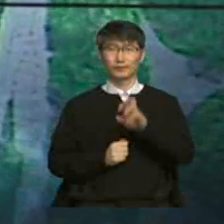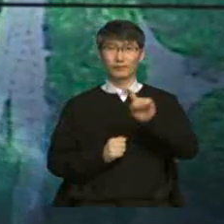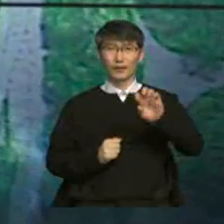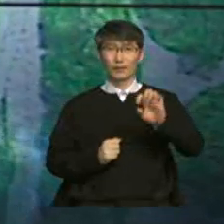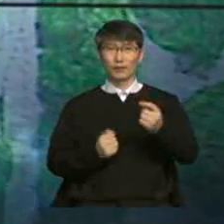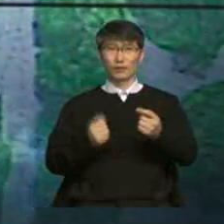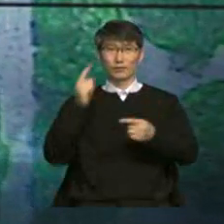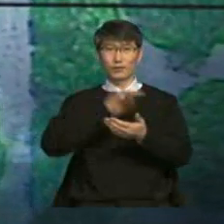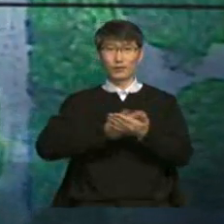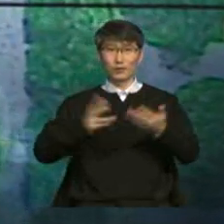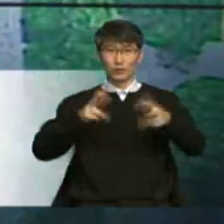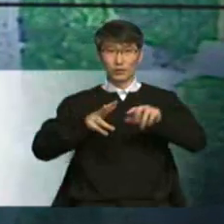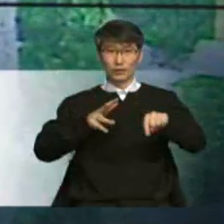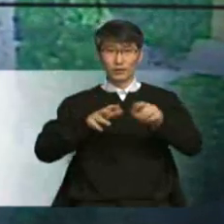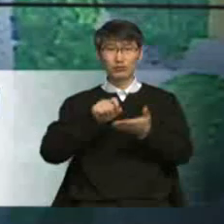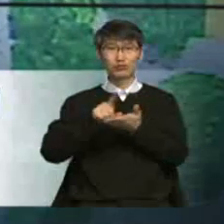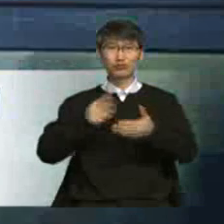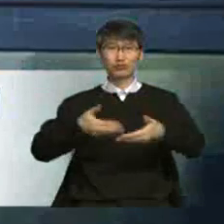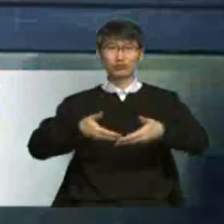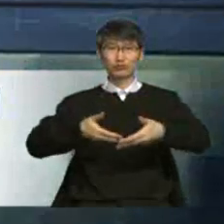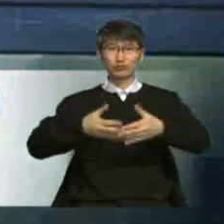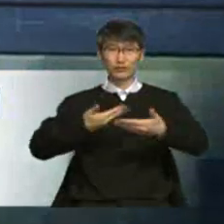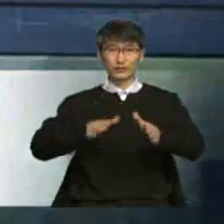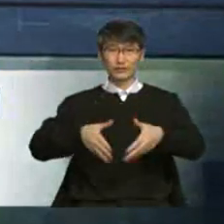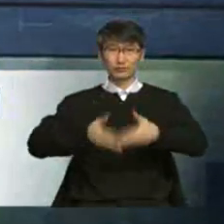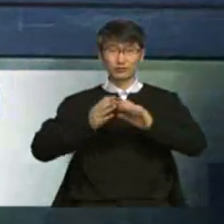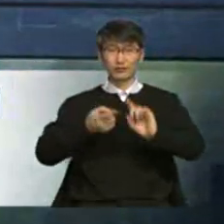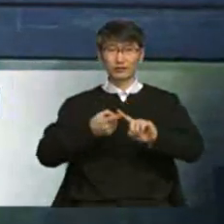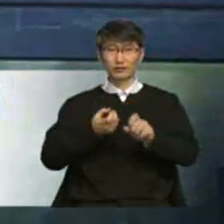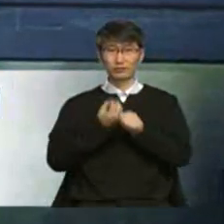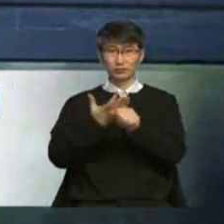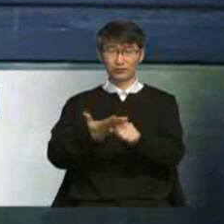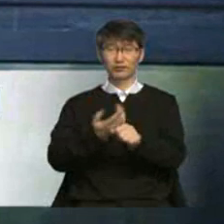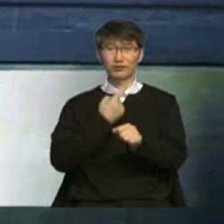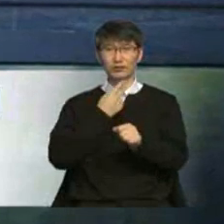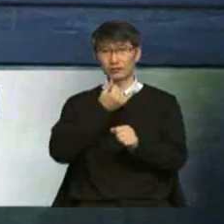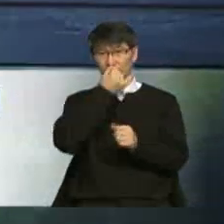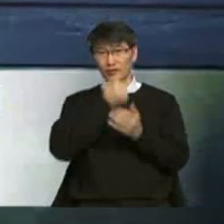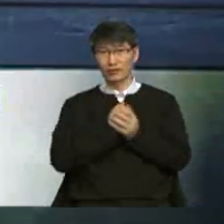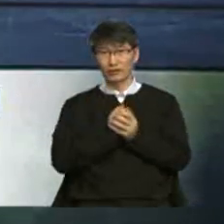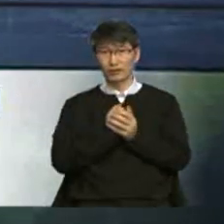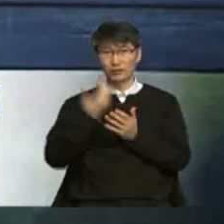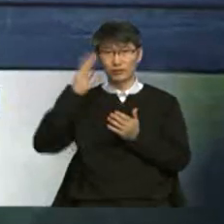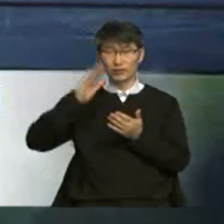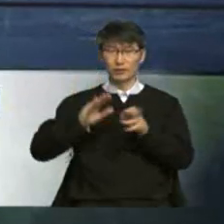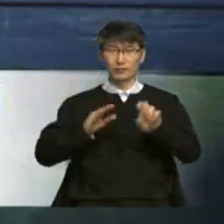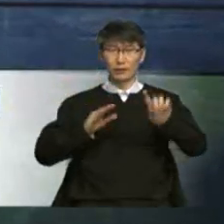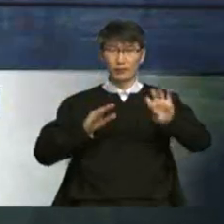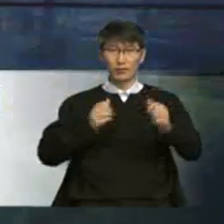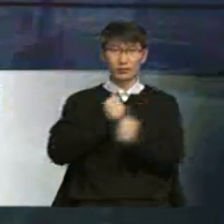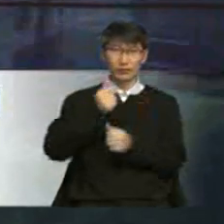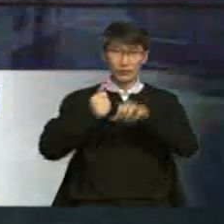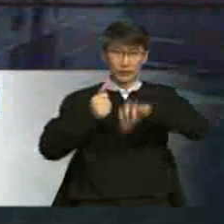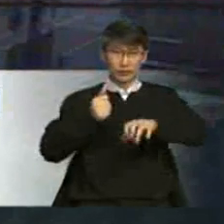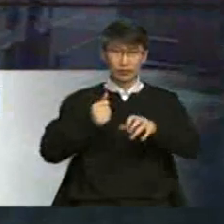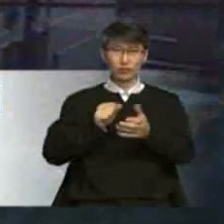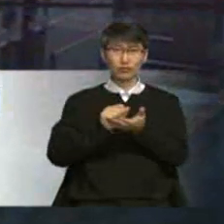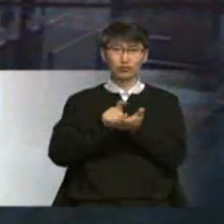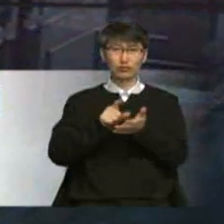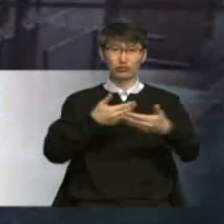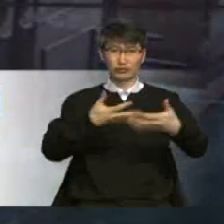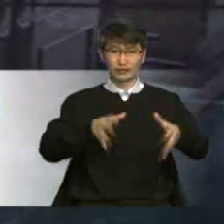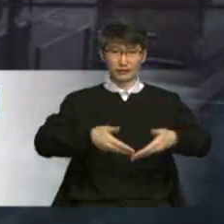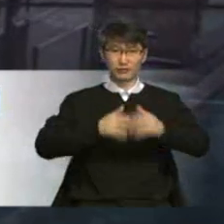마포구 평화의 공원 내 축구장 조성과 관련해 저희 뉴스를 통해 보도해 드린 바 있는데요. 최근 마포구 의회에서도 축구장